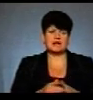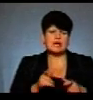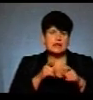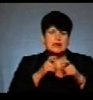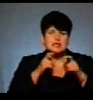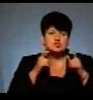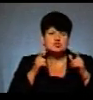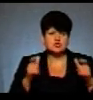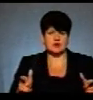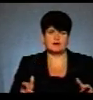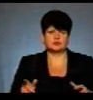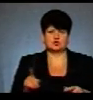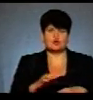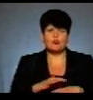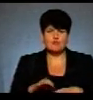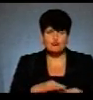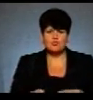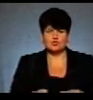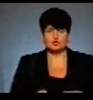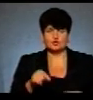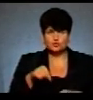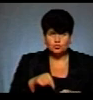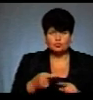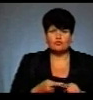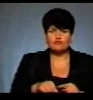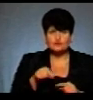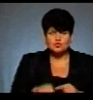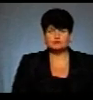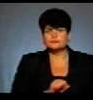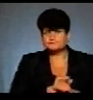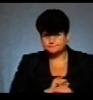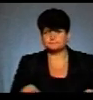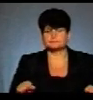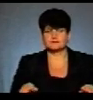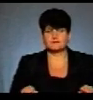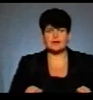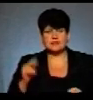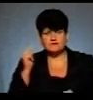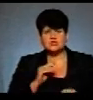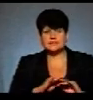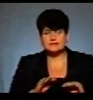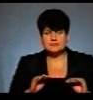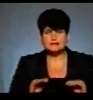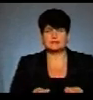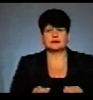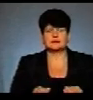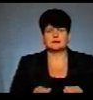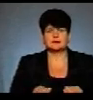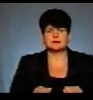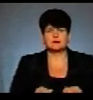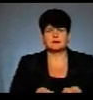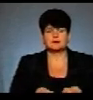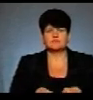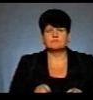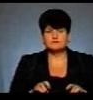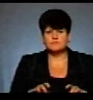кричати про те, що фактично булінг, насильство тут, в цьому просторі, є недопустимим. І навчати дітей способів